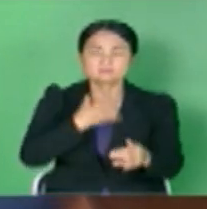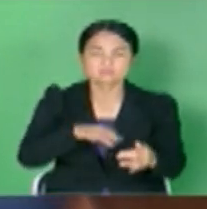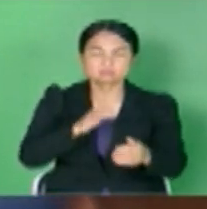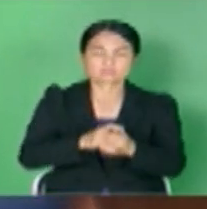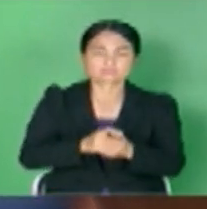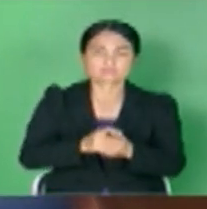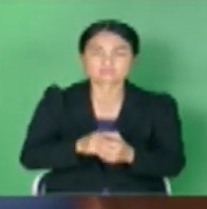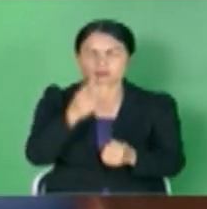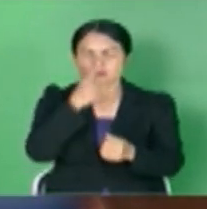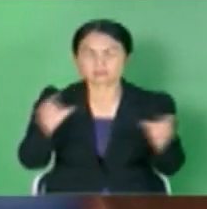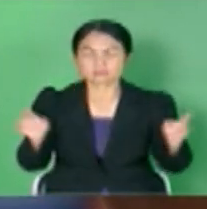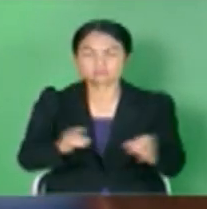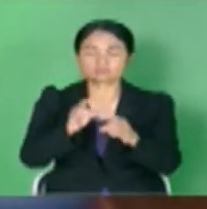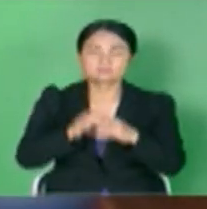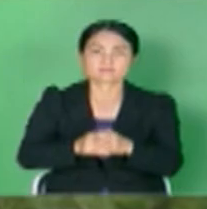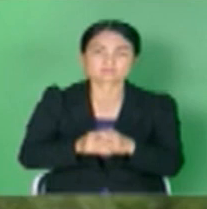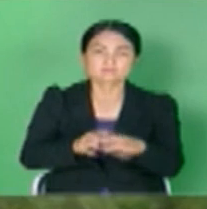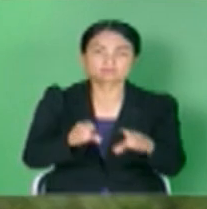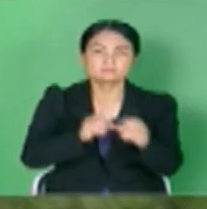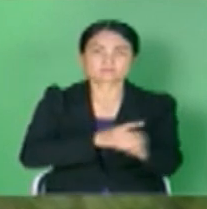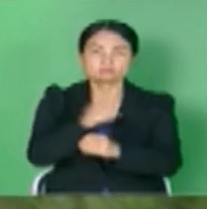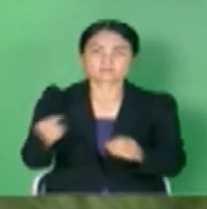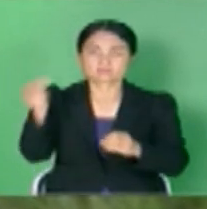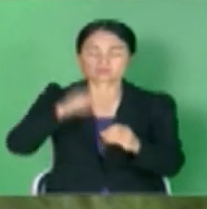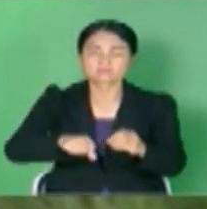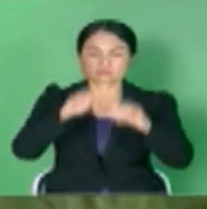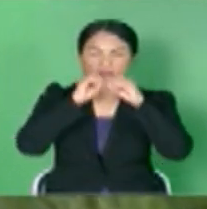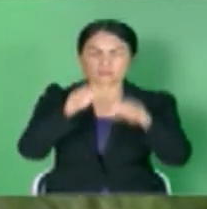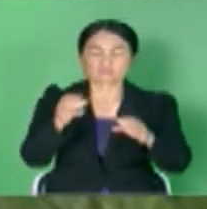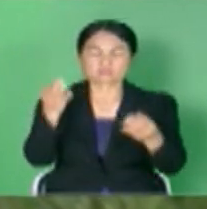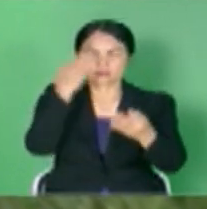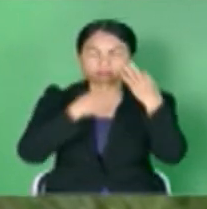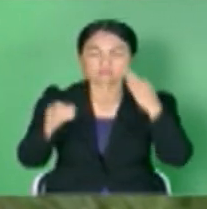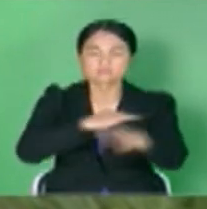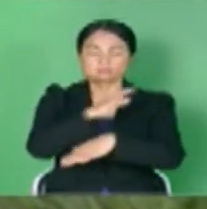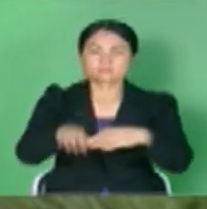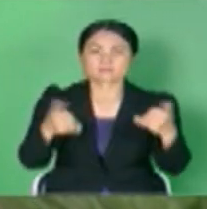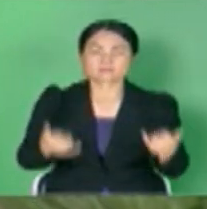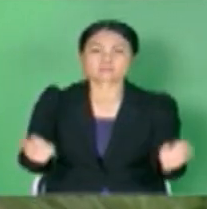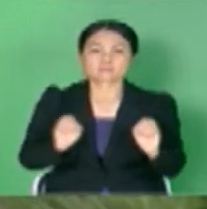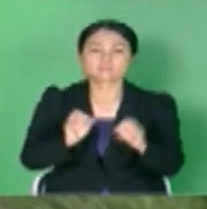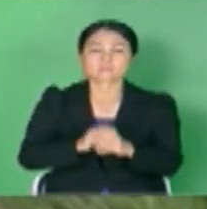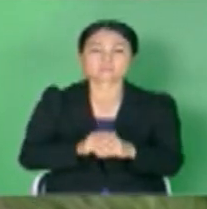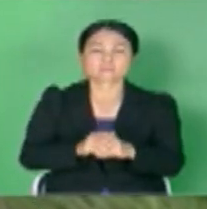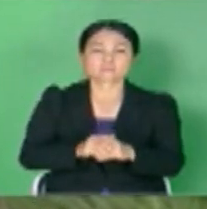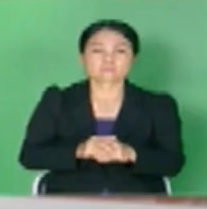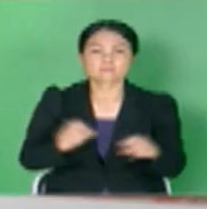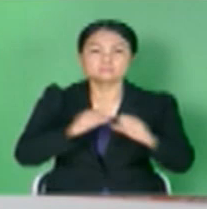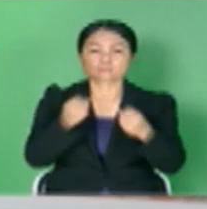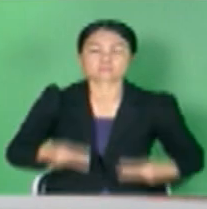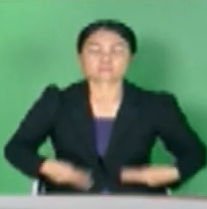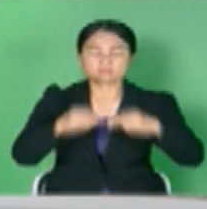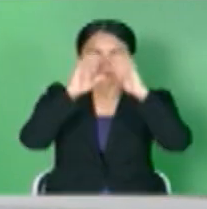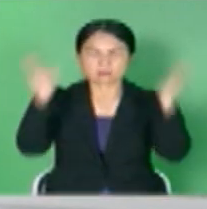ង់ឃើញពួកគេទទួលឥទ្ធិពលអាក្រក់ពីការផ្សាយគ្រឿងស្រវឹងទាំងអស់នេះឡើយអង្គការសុ